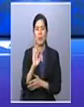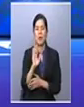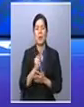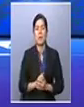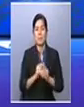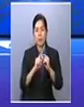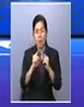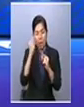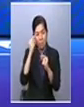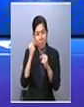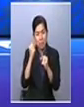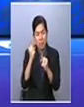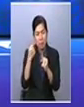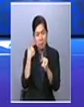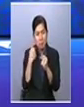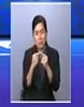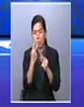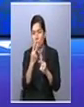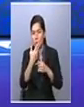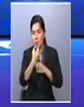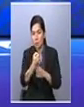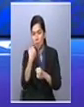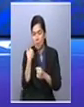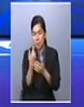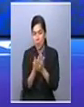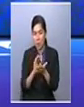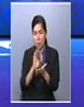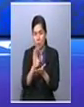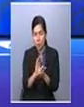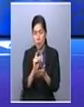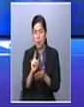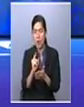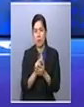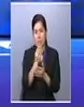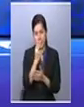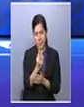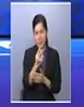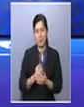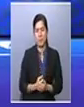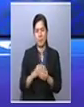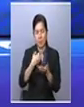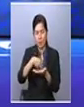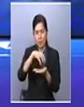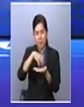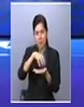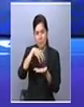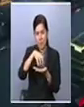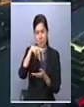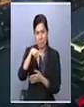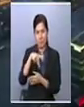พยายามในลักษณะแบบนี้ความน่าสนใจของการลงทุนของเขานั้นจะเป็นเช่นไรค่ะไปติดตามได้ในรายงานพิเศษชิ้นนี้ค่ะ